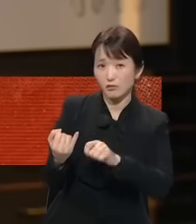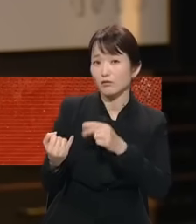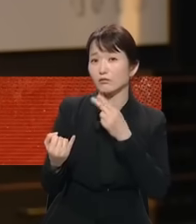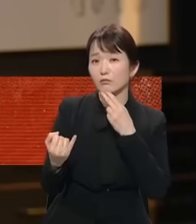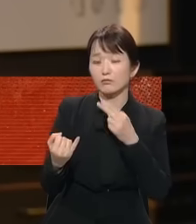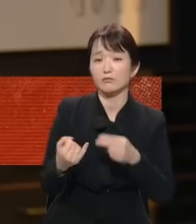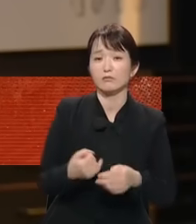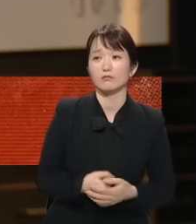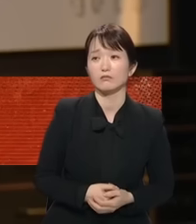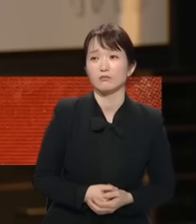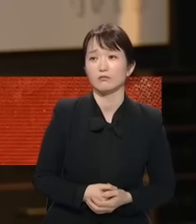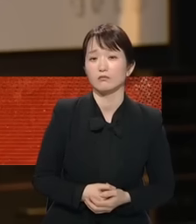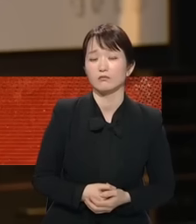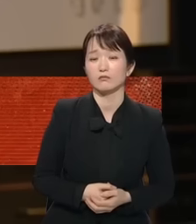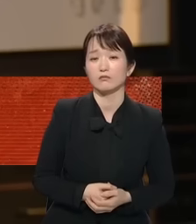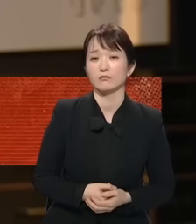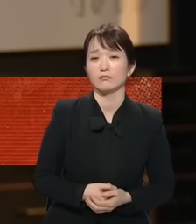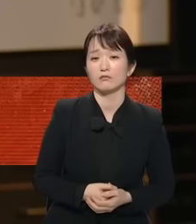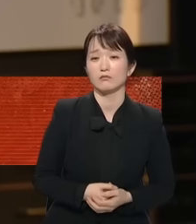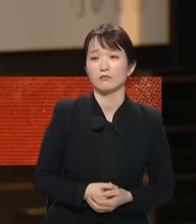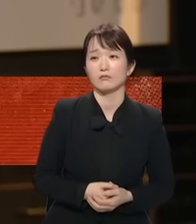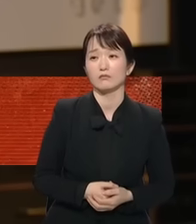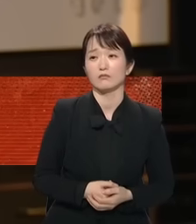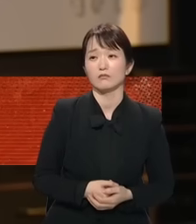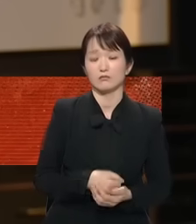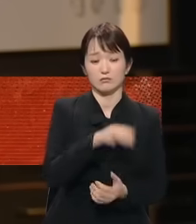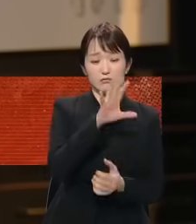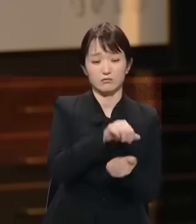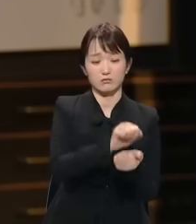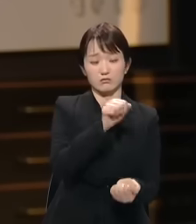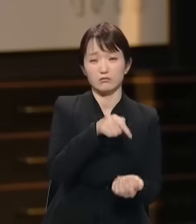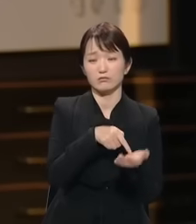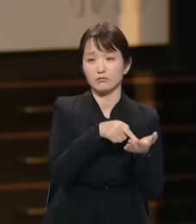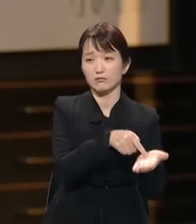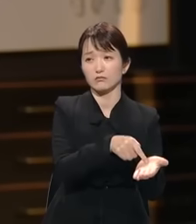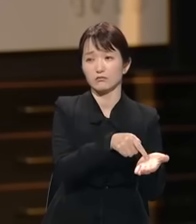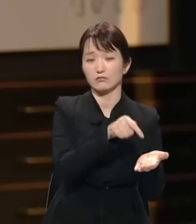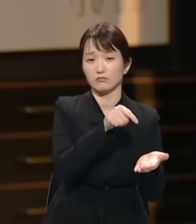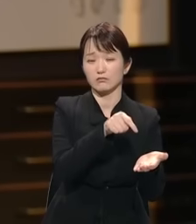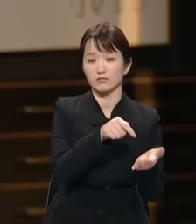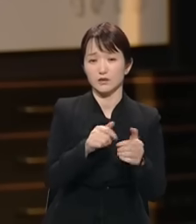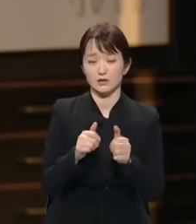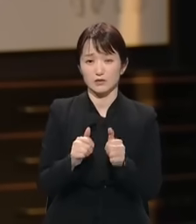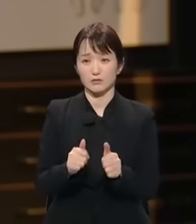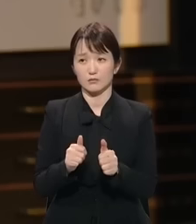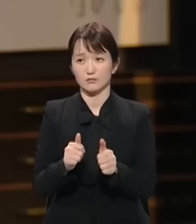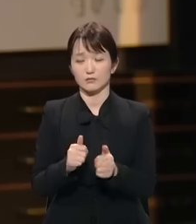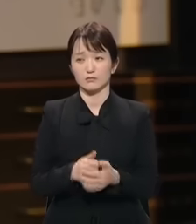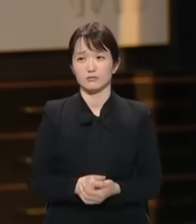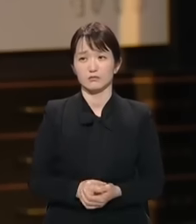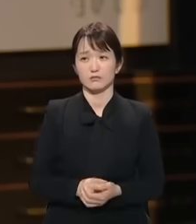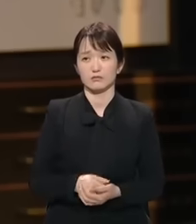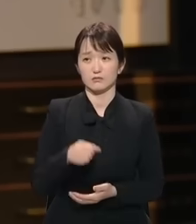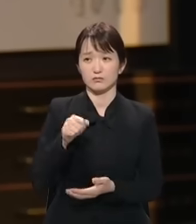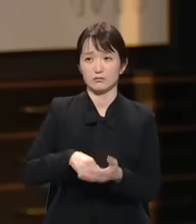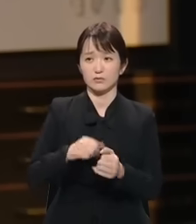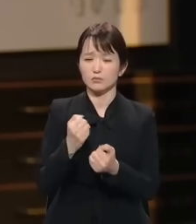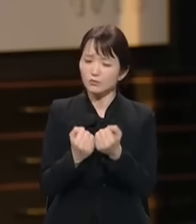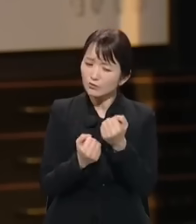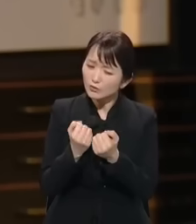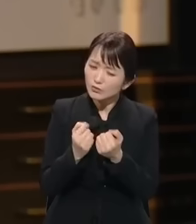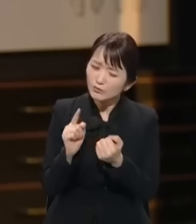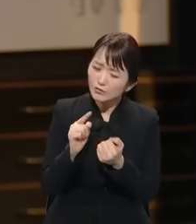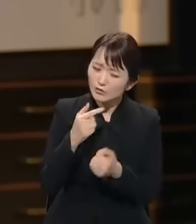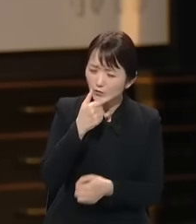그러니까요. 저는 이게 영장을 신청하고 그 법원의 판사를 설득하는 과정에서 뭔가